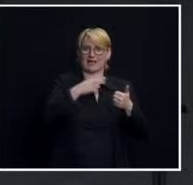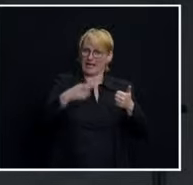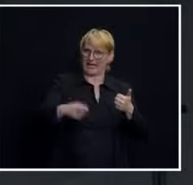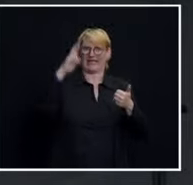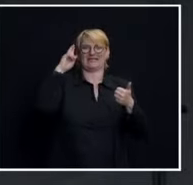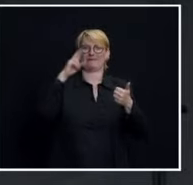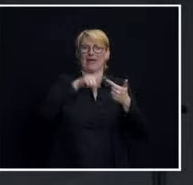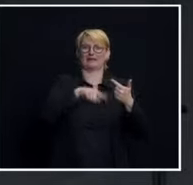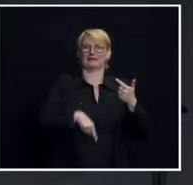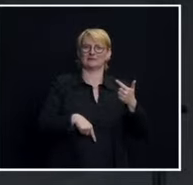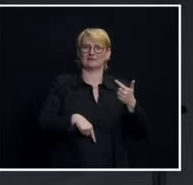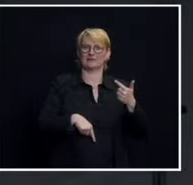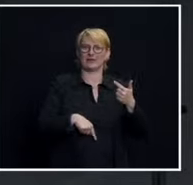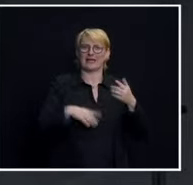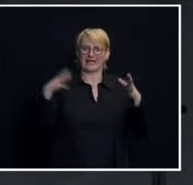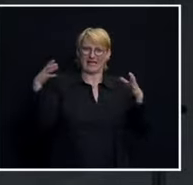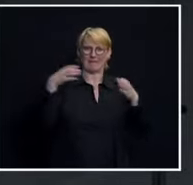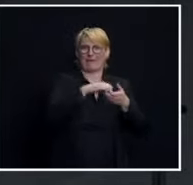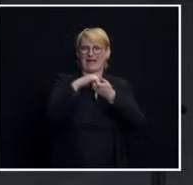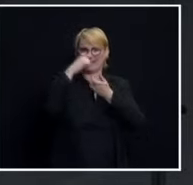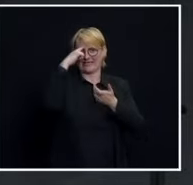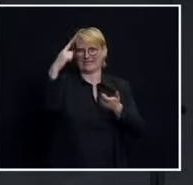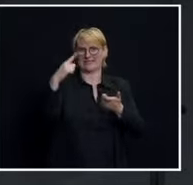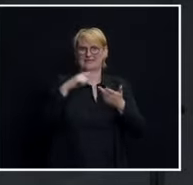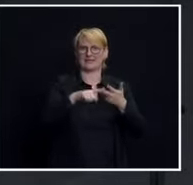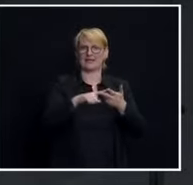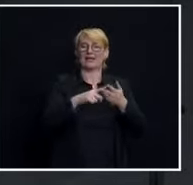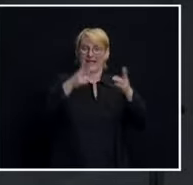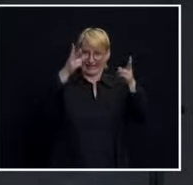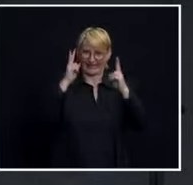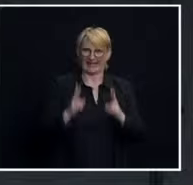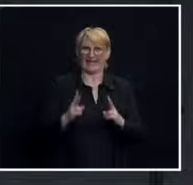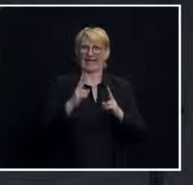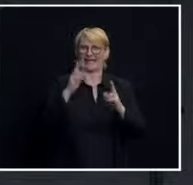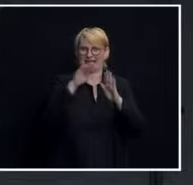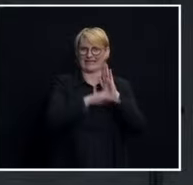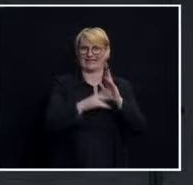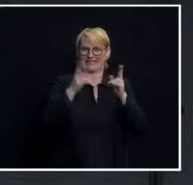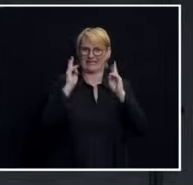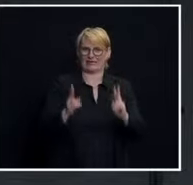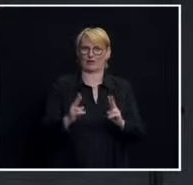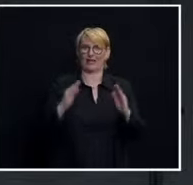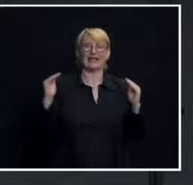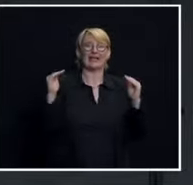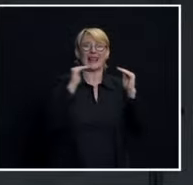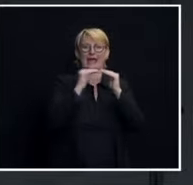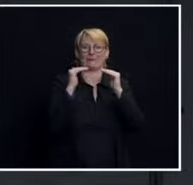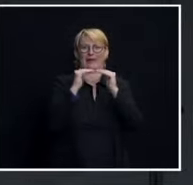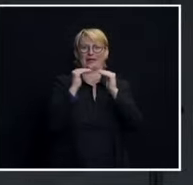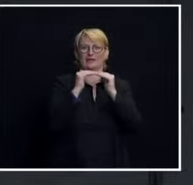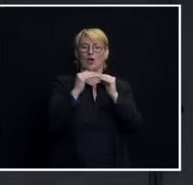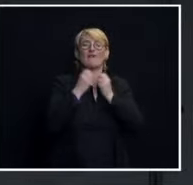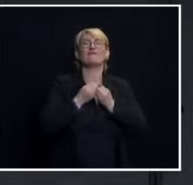Respekt, Gemeinsinn, Rechtssicherheit, Gleichberechtigung, Vielfalt